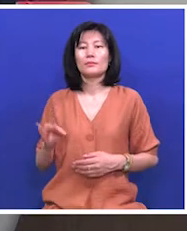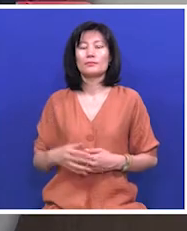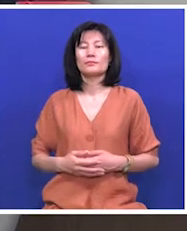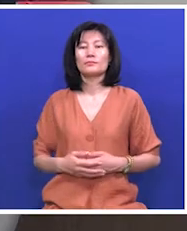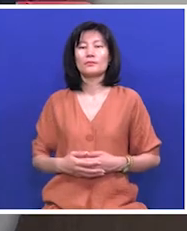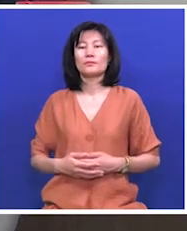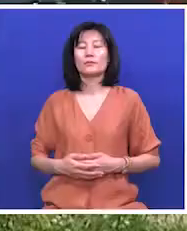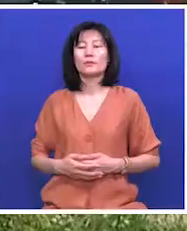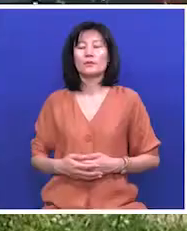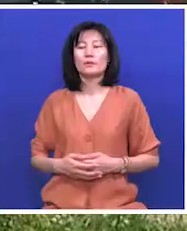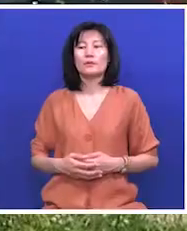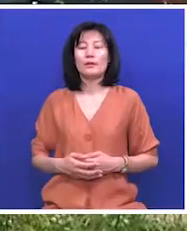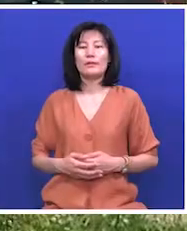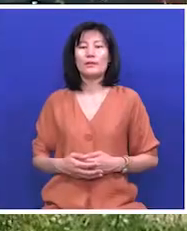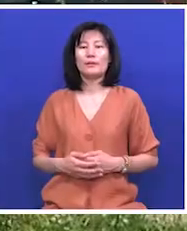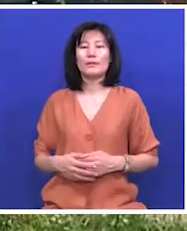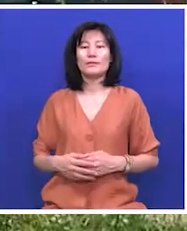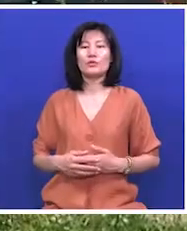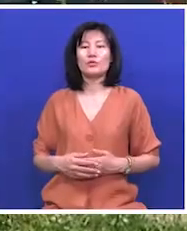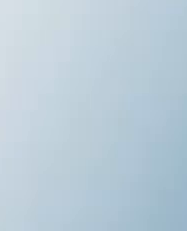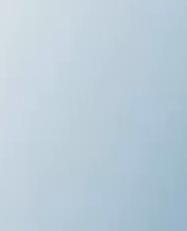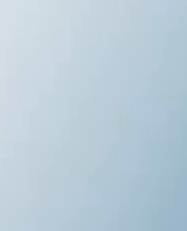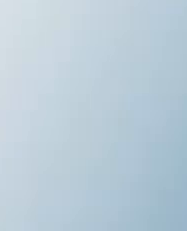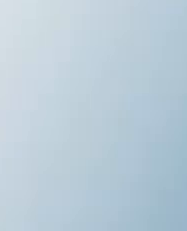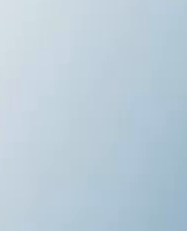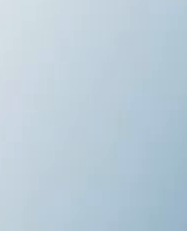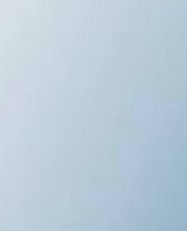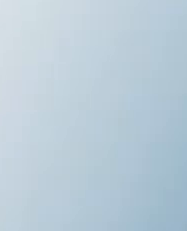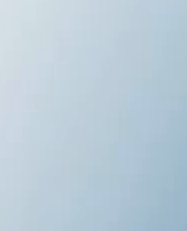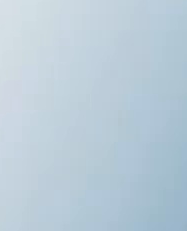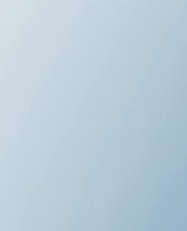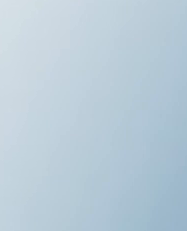Маров, Ғалымжан Ерназаров, Айғақ қоғамдық телеарнасы.